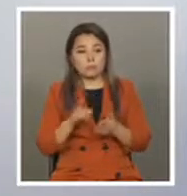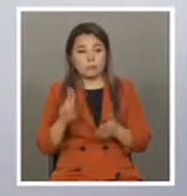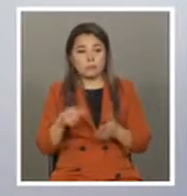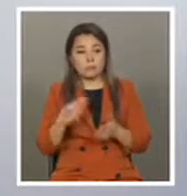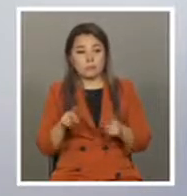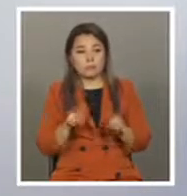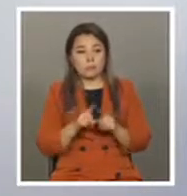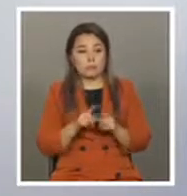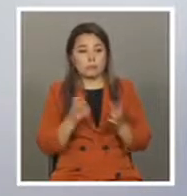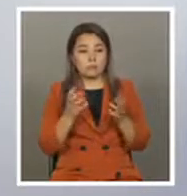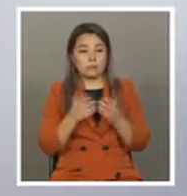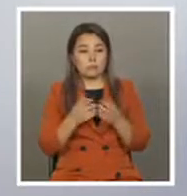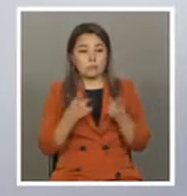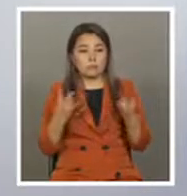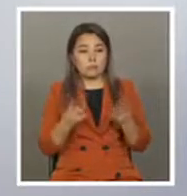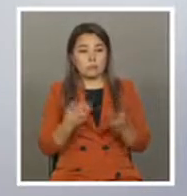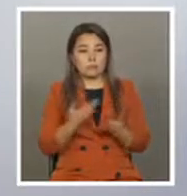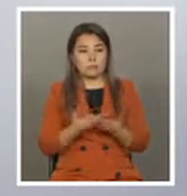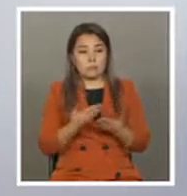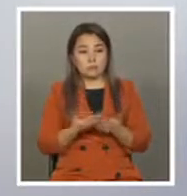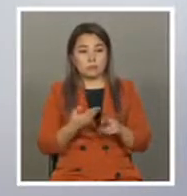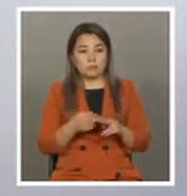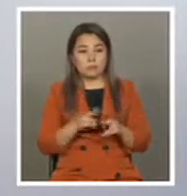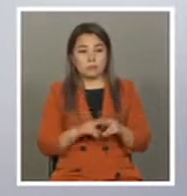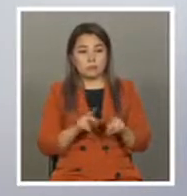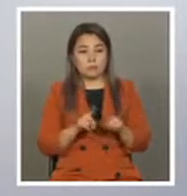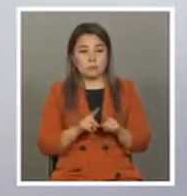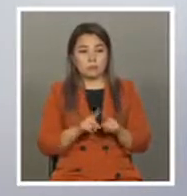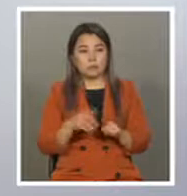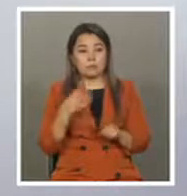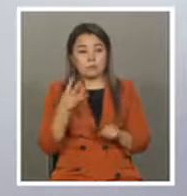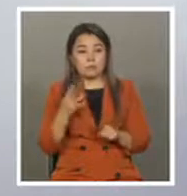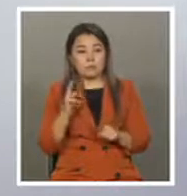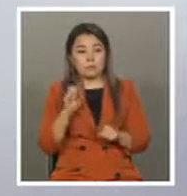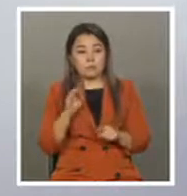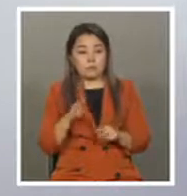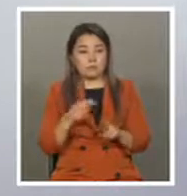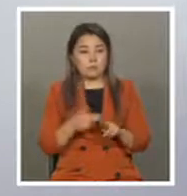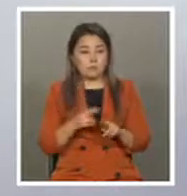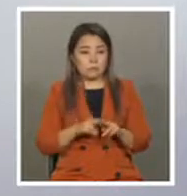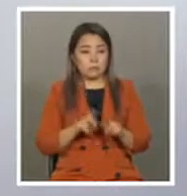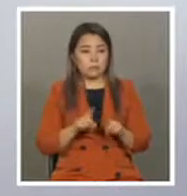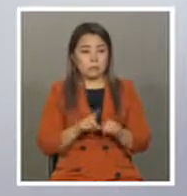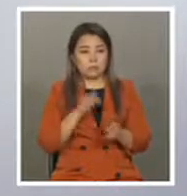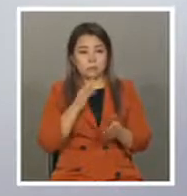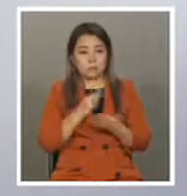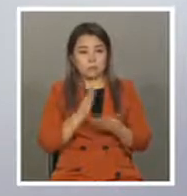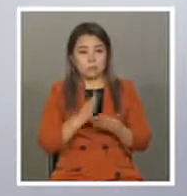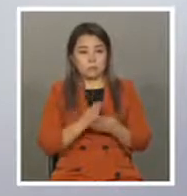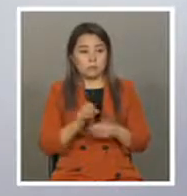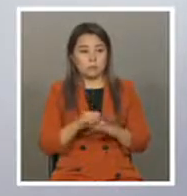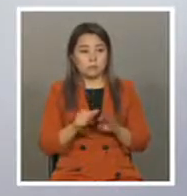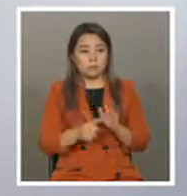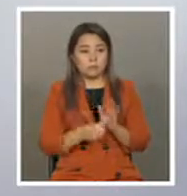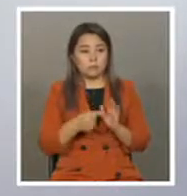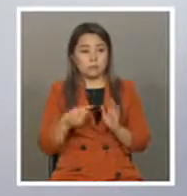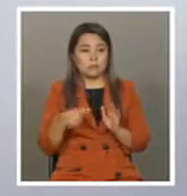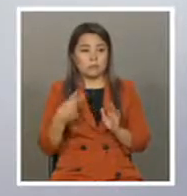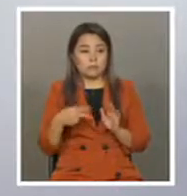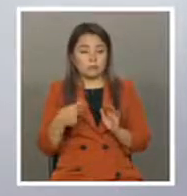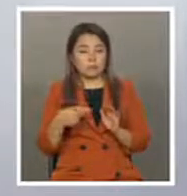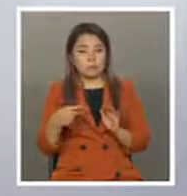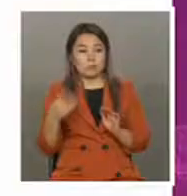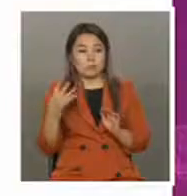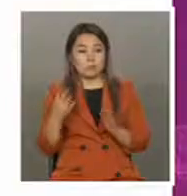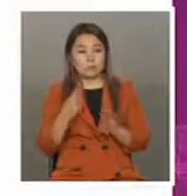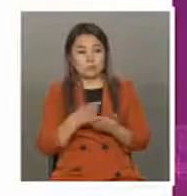тексеруіміз керек. Мысалы, мына жерде дискриминант 4-тің квадраты азайтылған 4 көбейтілген 5, 10 азайтылған 20, минус 4-ке